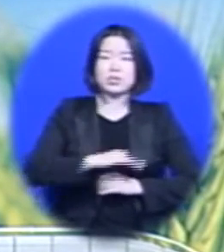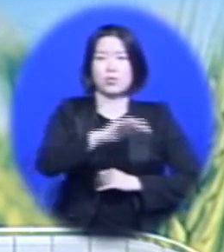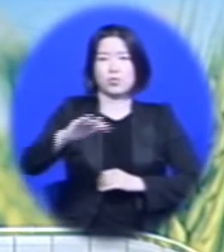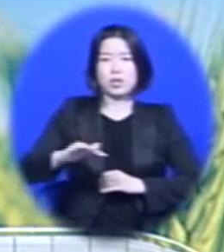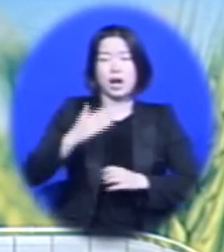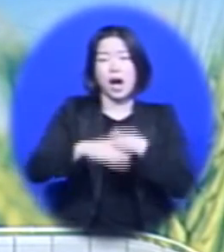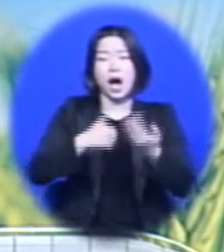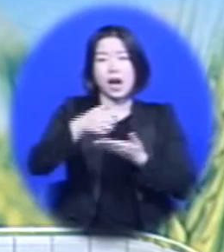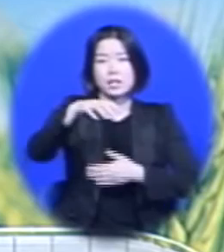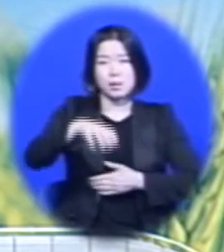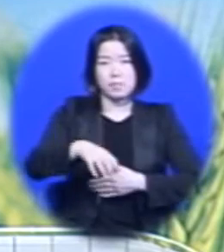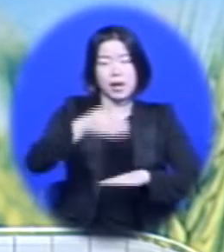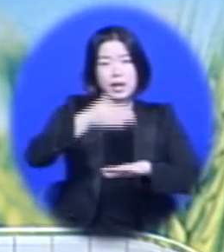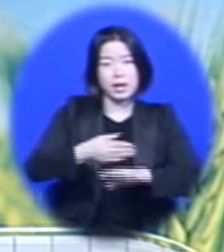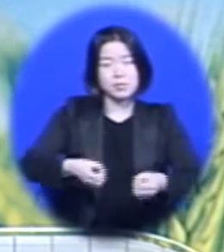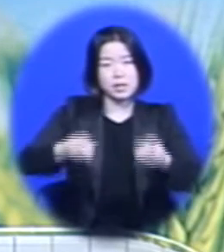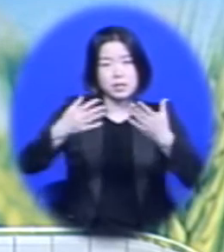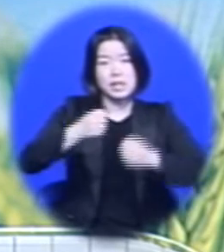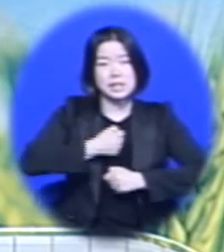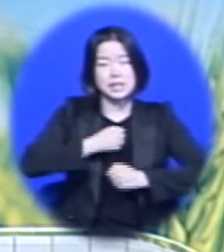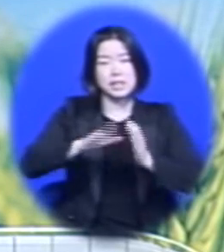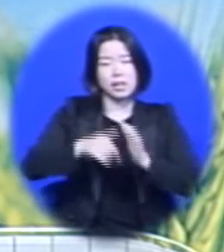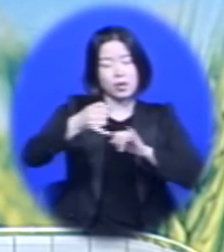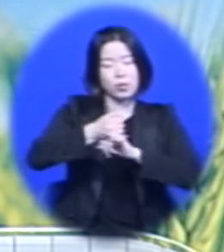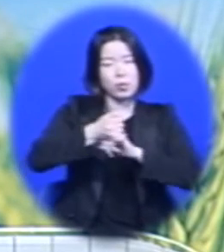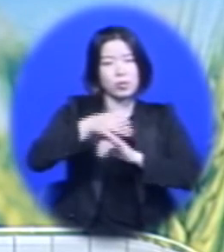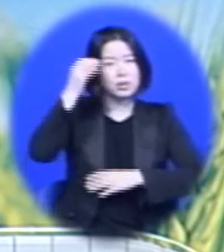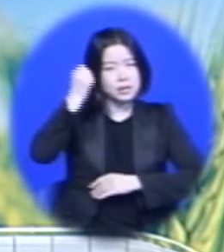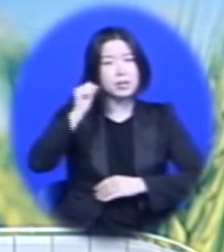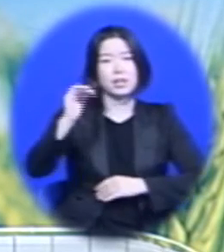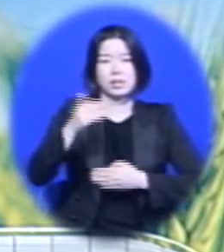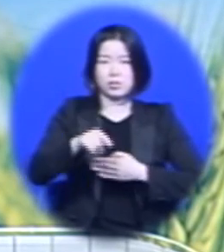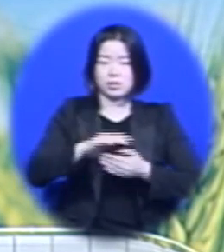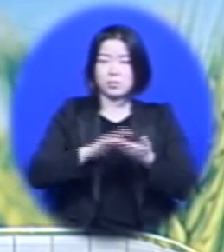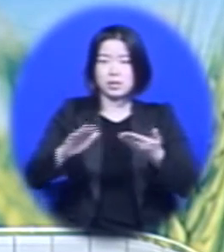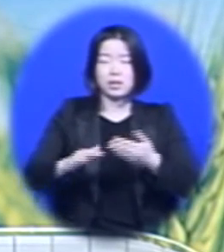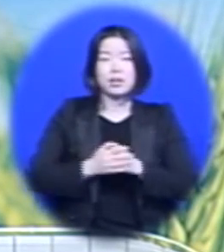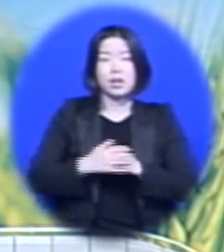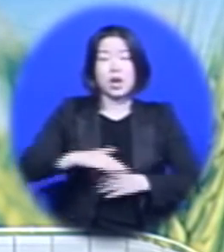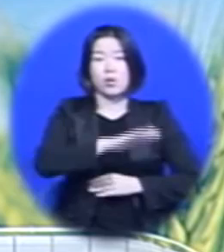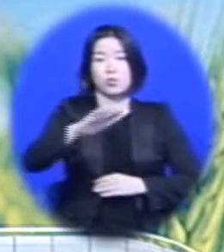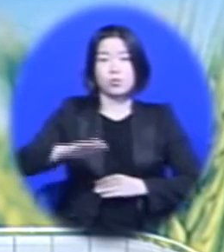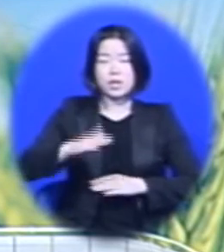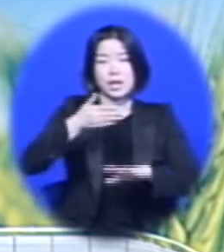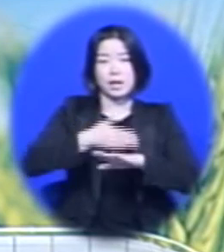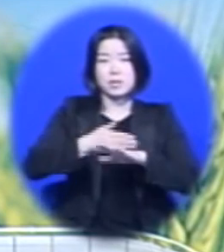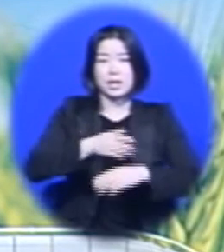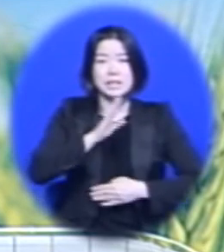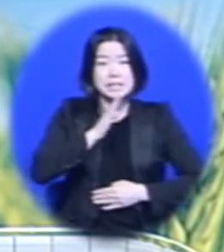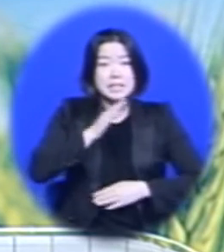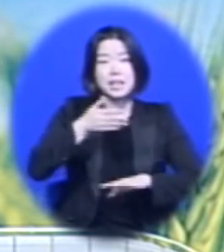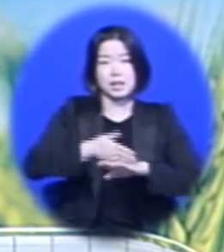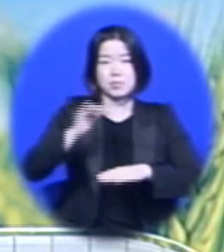앞에 감사절을 지킬 때 반드시 명심해야 하는 것입니다. 우리의 감사가 진짜 감사가